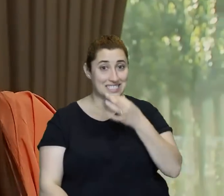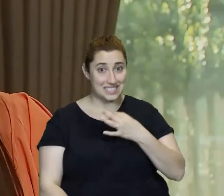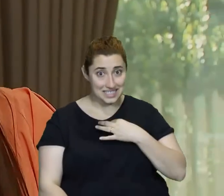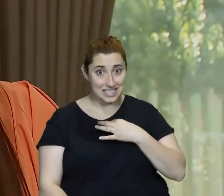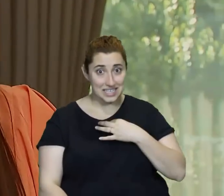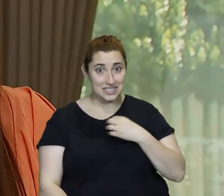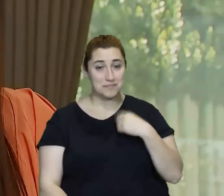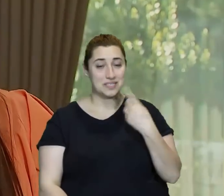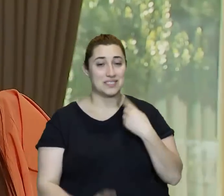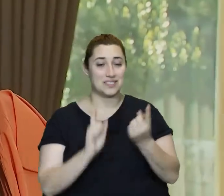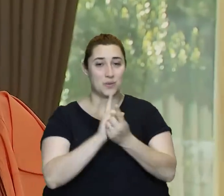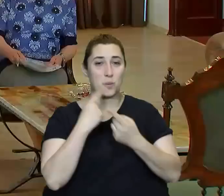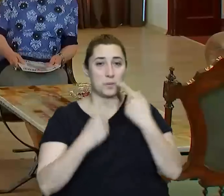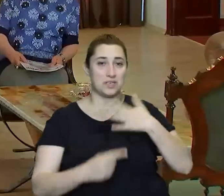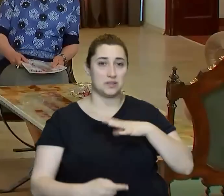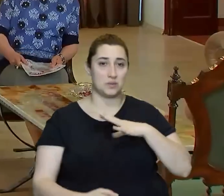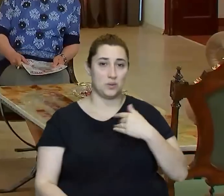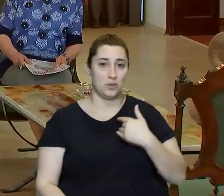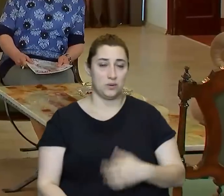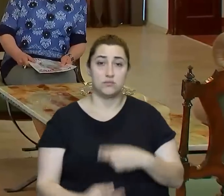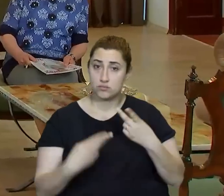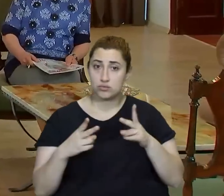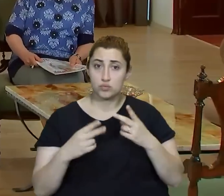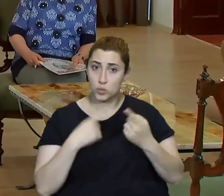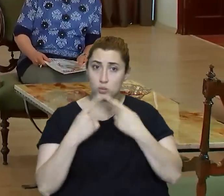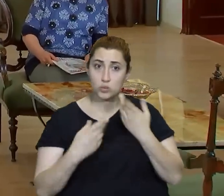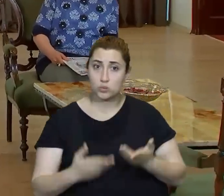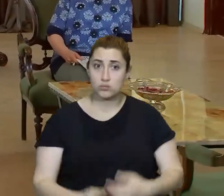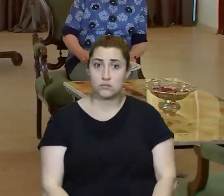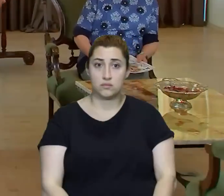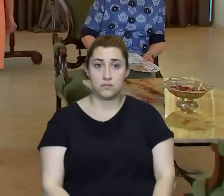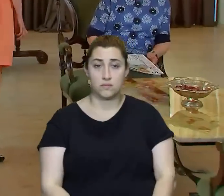İzninizle bir şey konuşmak istiyorum. Tabii konuşalım.